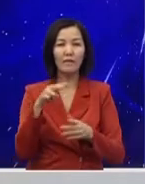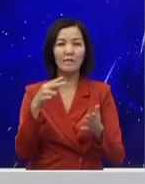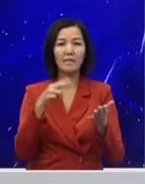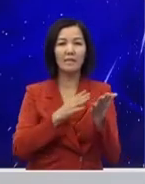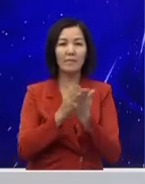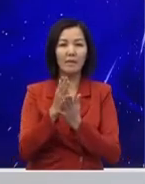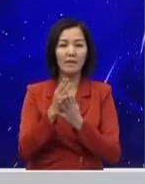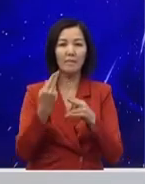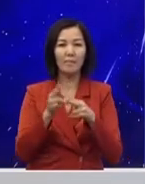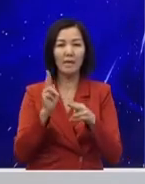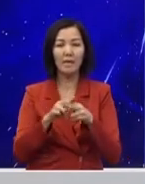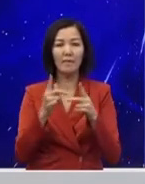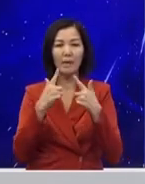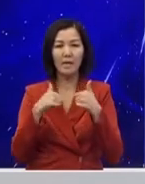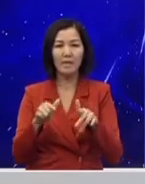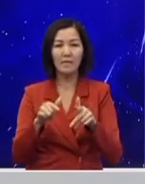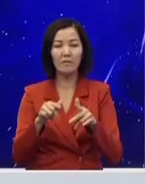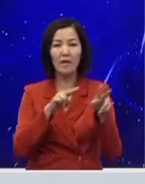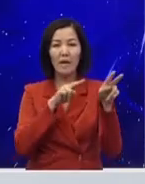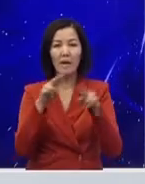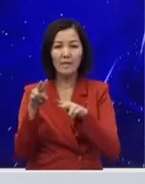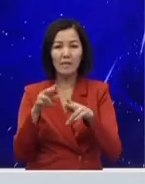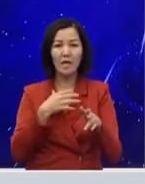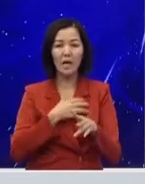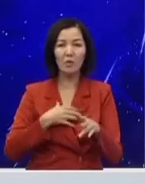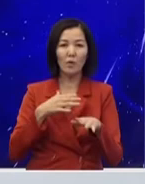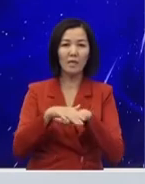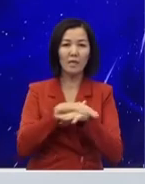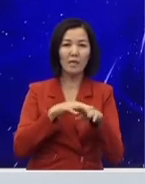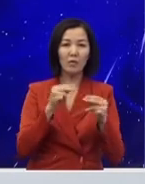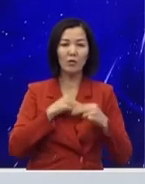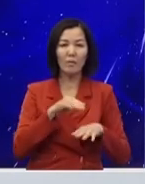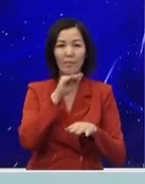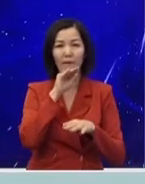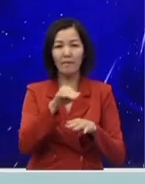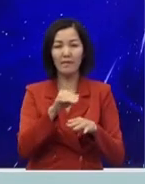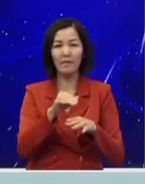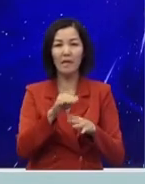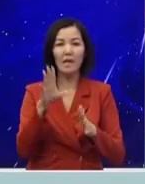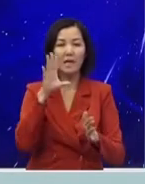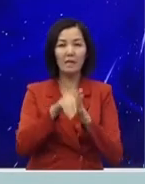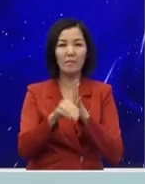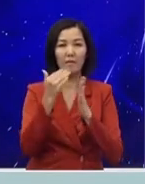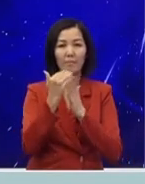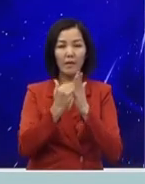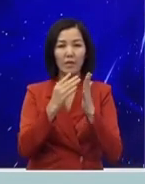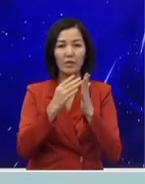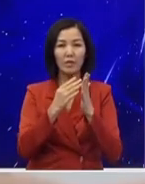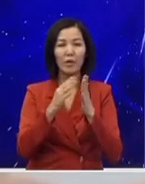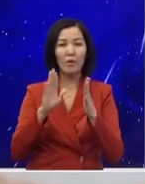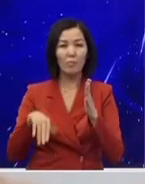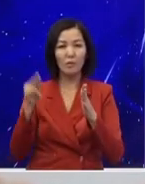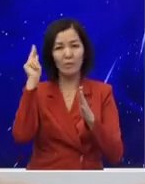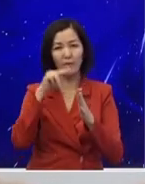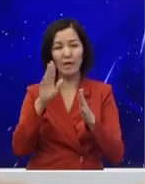20 направлений. При этом организаторы отслеживают актуальные на рынке труда профессии и добавляют их в перечень программ. После прохождения